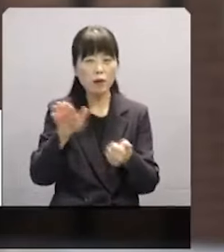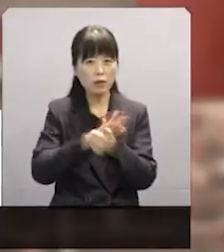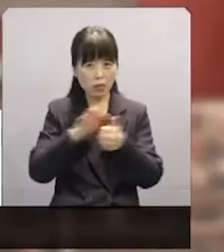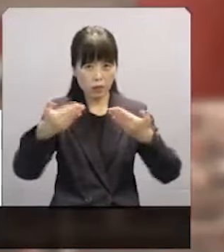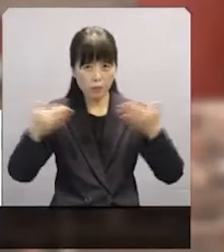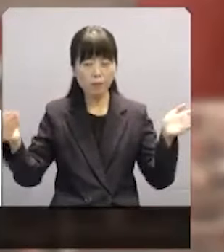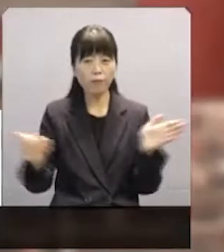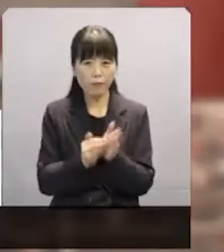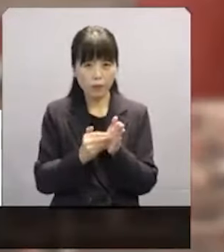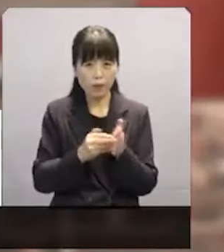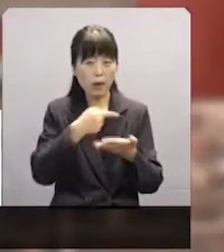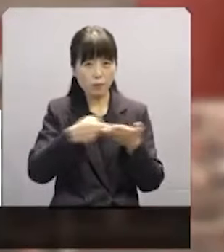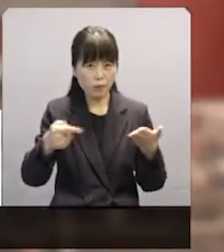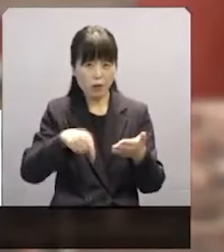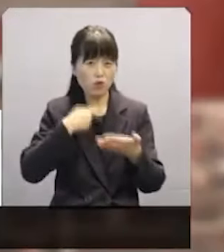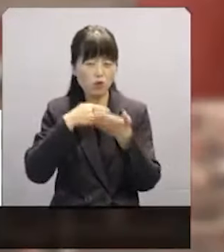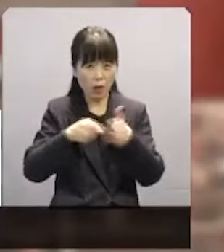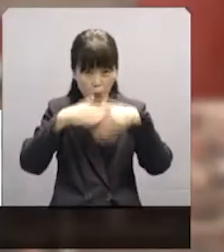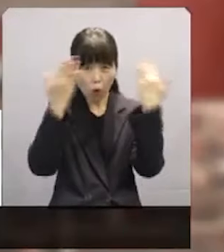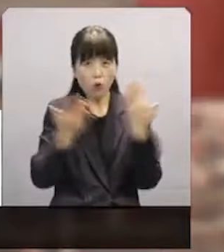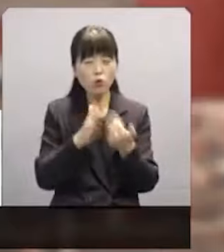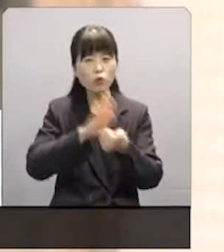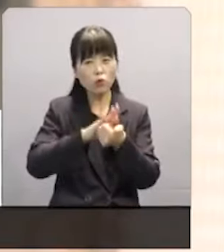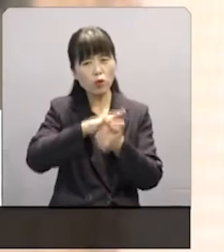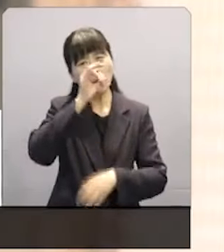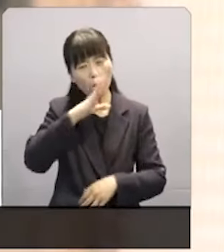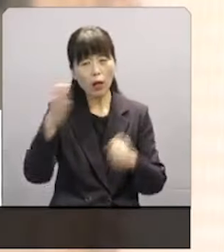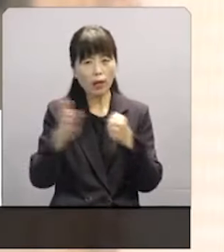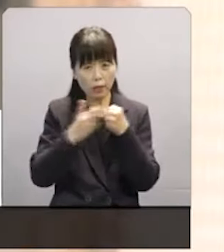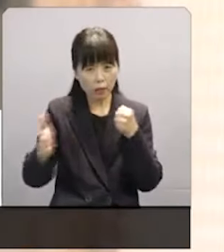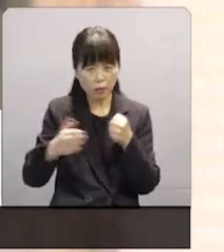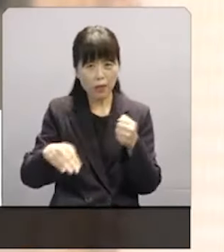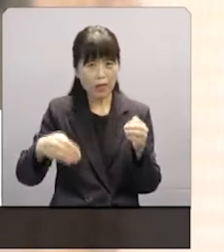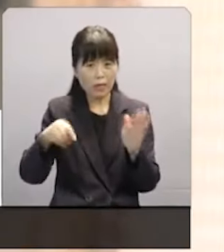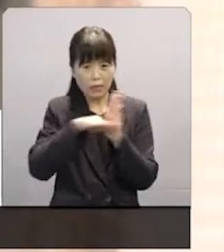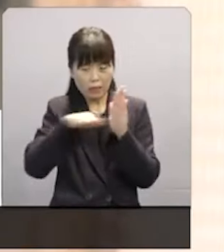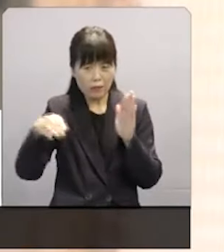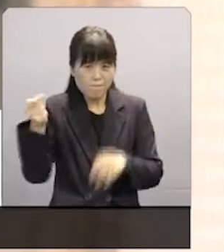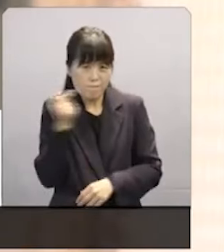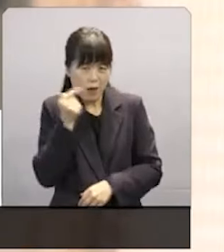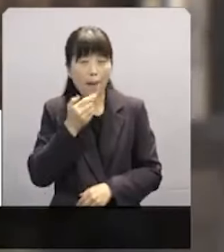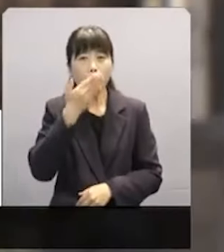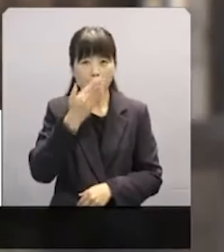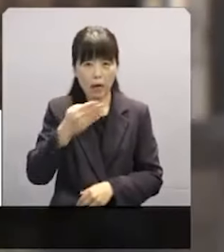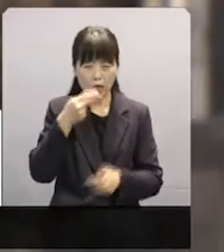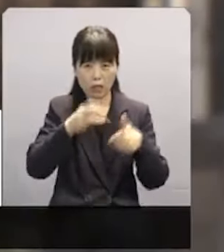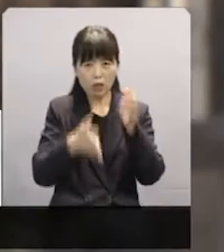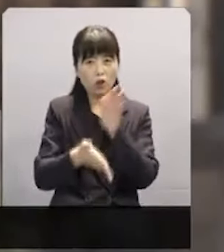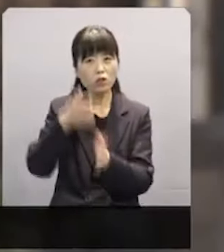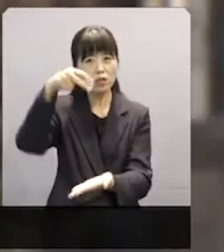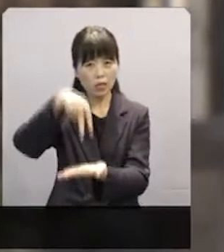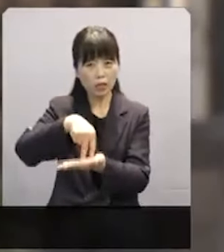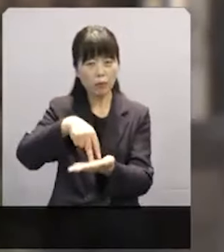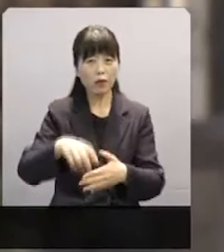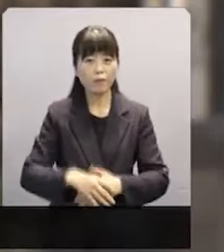입었습니다. 피해를 주장하는 모두에게 지원할 수 없어 기준을 깐깐하게 정할 수밖에 없다는 게 인천시